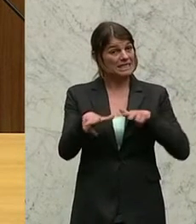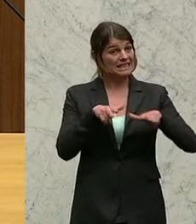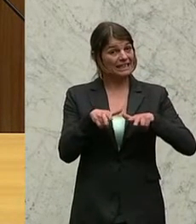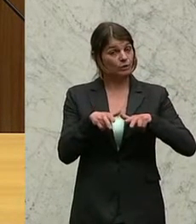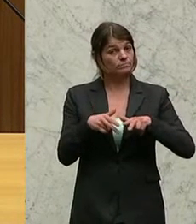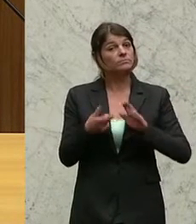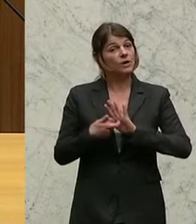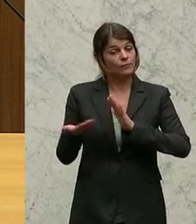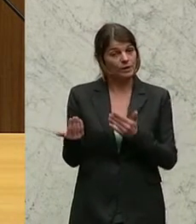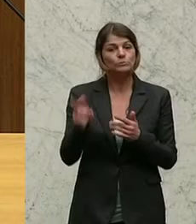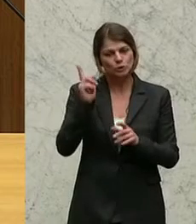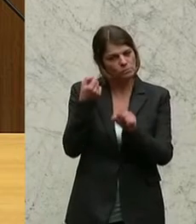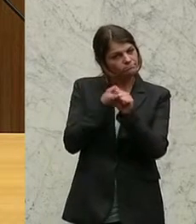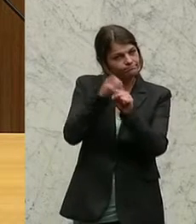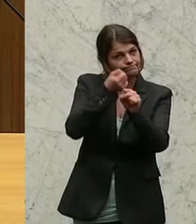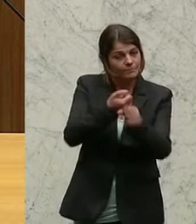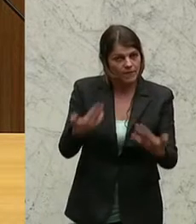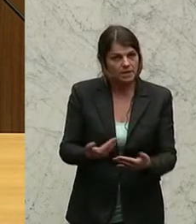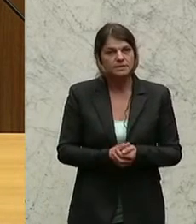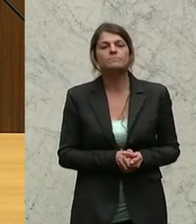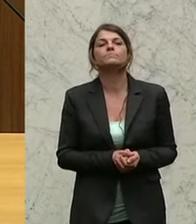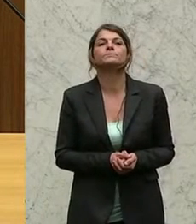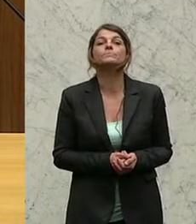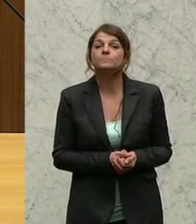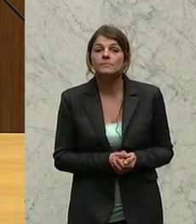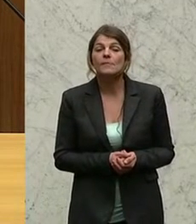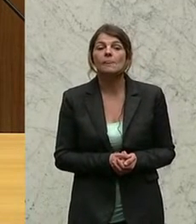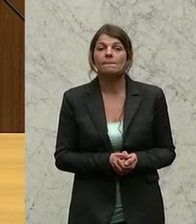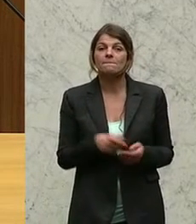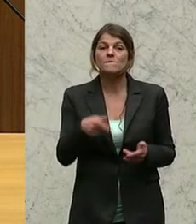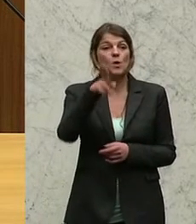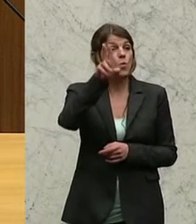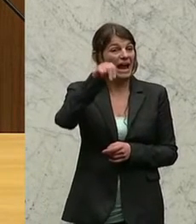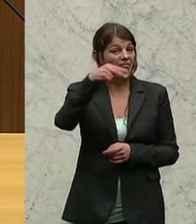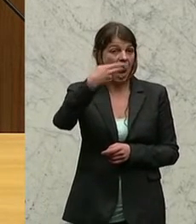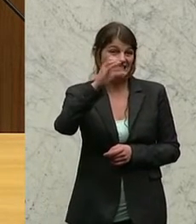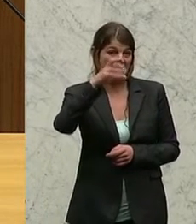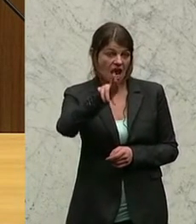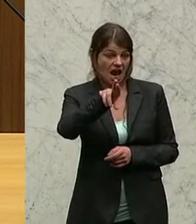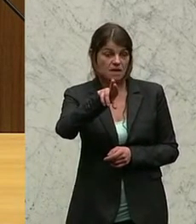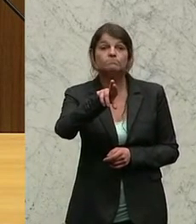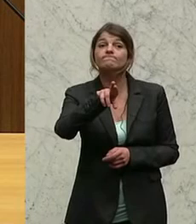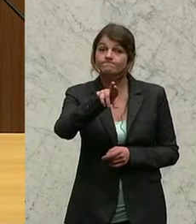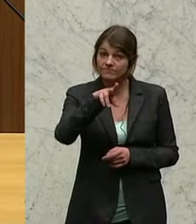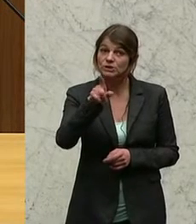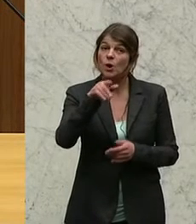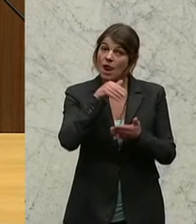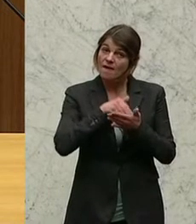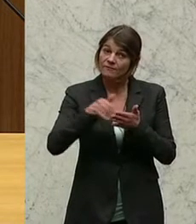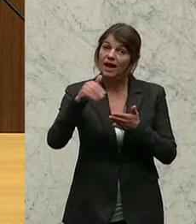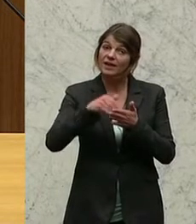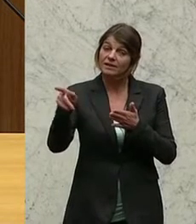wird ersucht, sich dafür einzusetzen, dass der UNHCR sich weiterhin